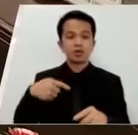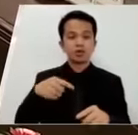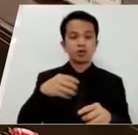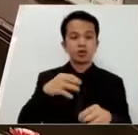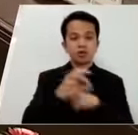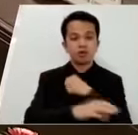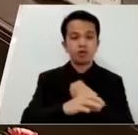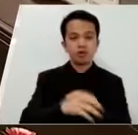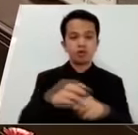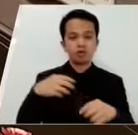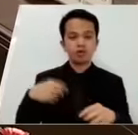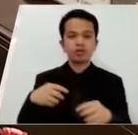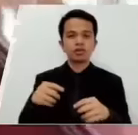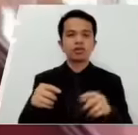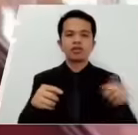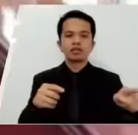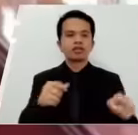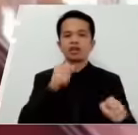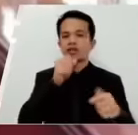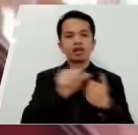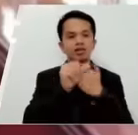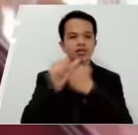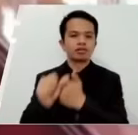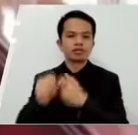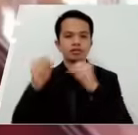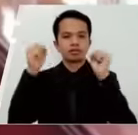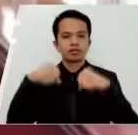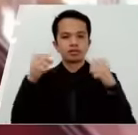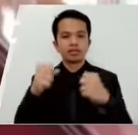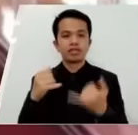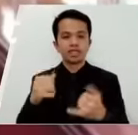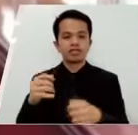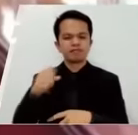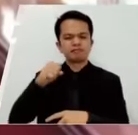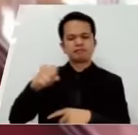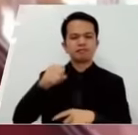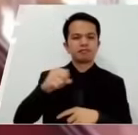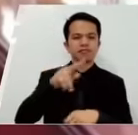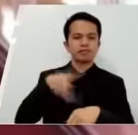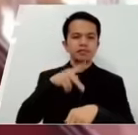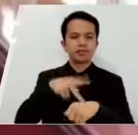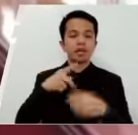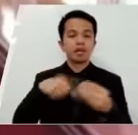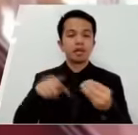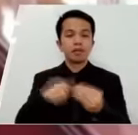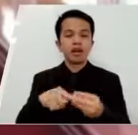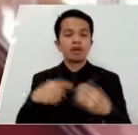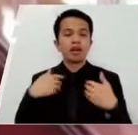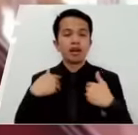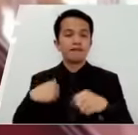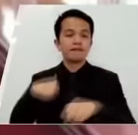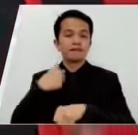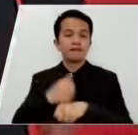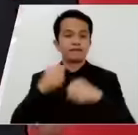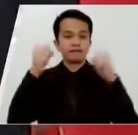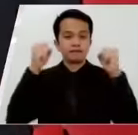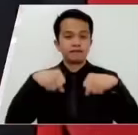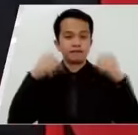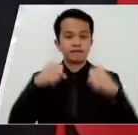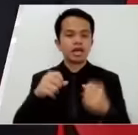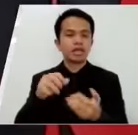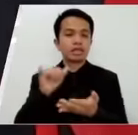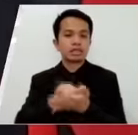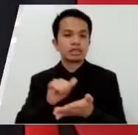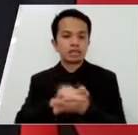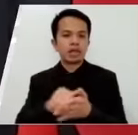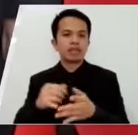ang hindi tumupad sa usapan. Itinatanggi raw ng Pilipinas ang pagkakaroon ng gentleman's agreement na anila na pag-usapan